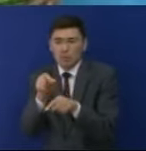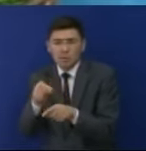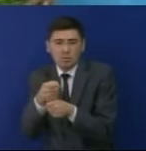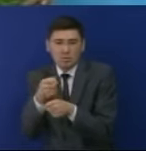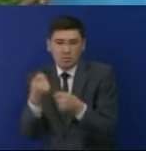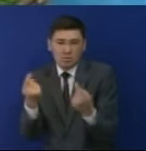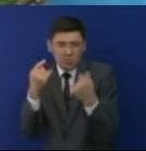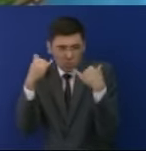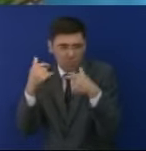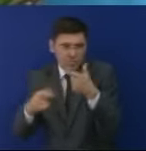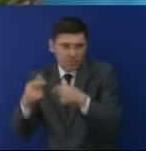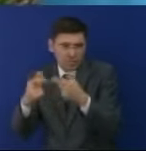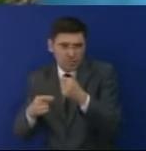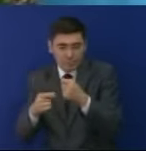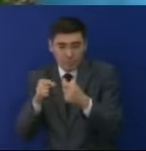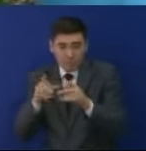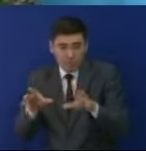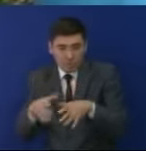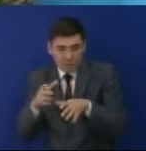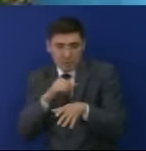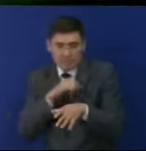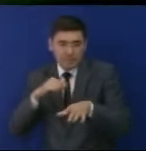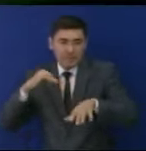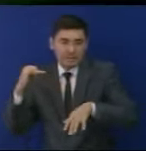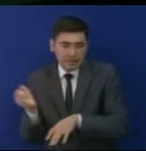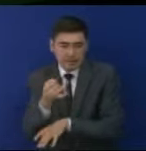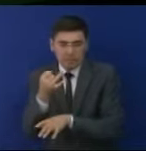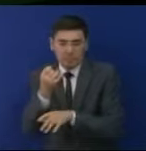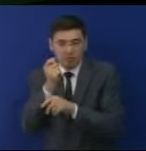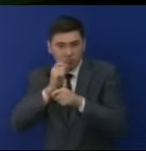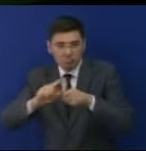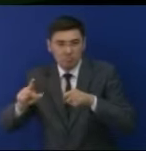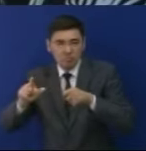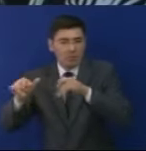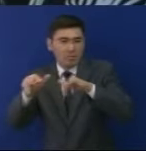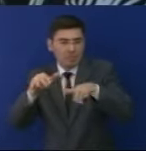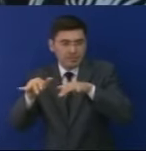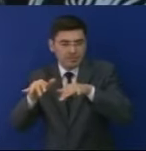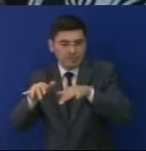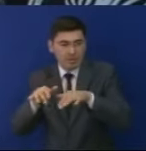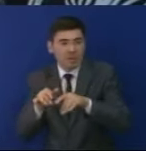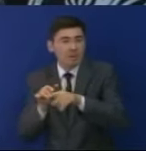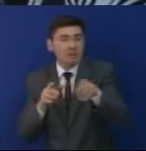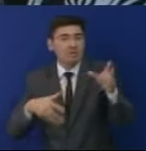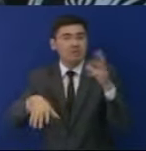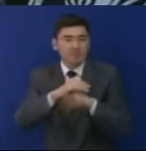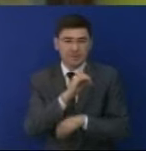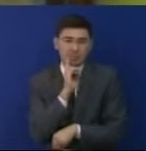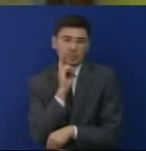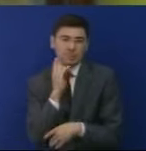этого момента начинается все самое интересное и захватывающее. Стоит отметить, что главные роли исполняют молодые актеры